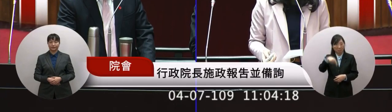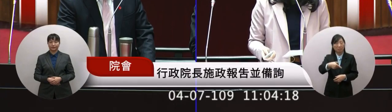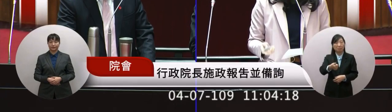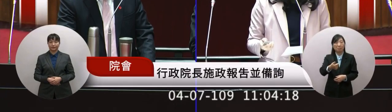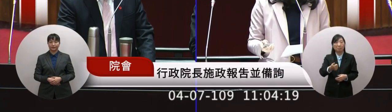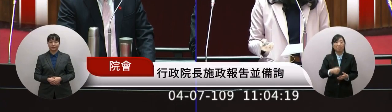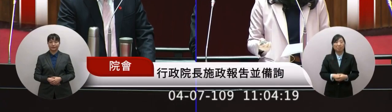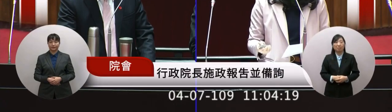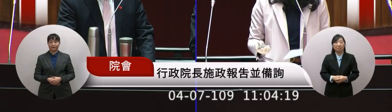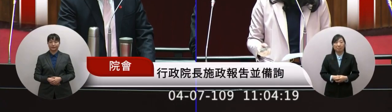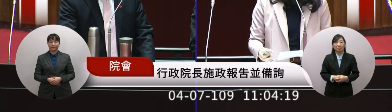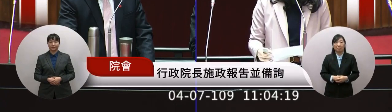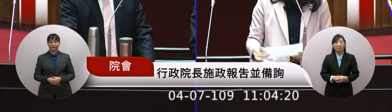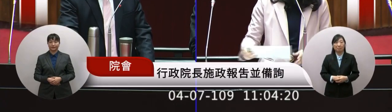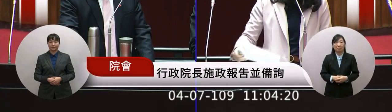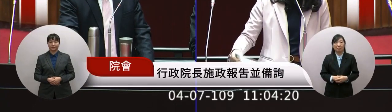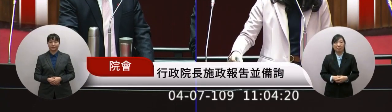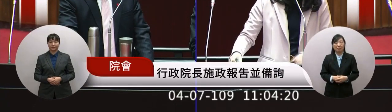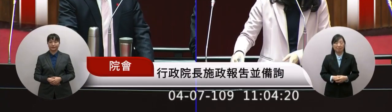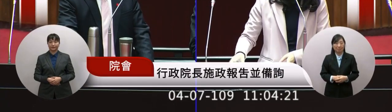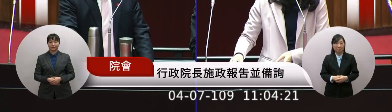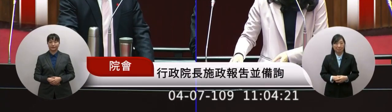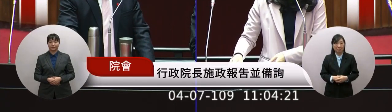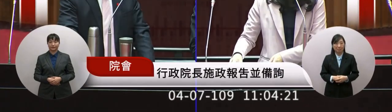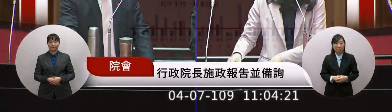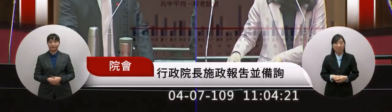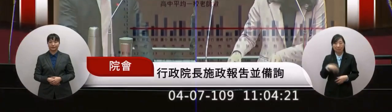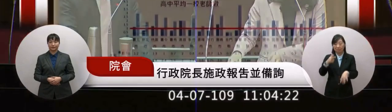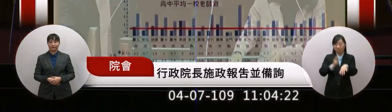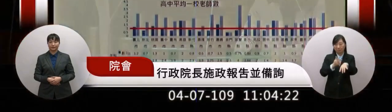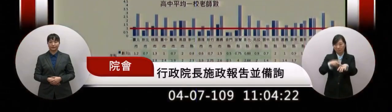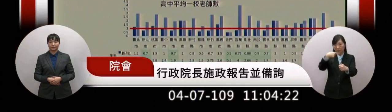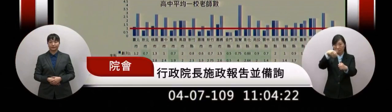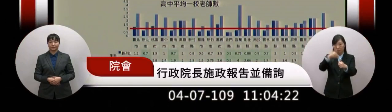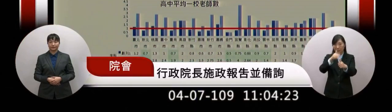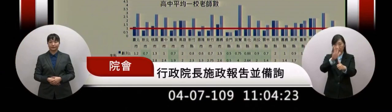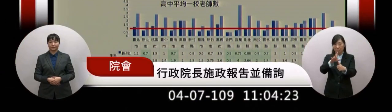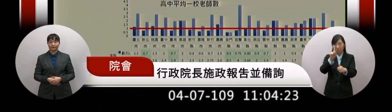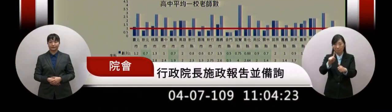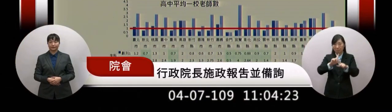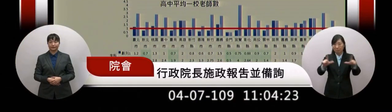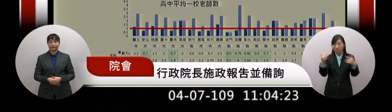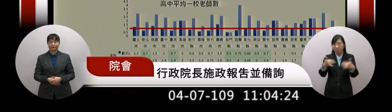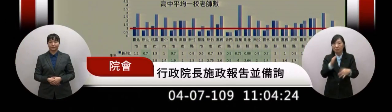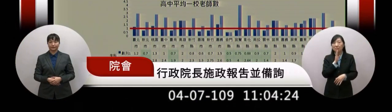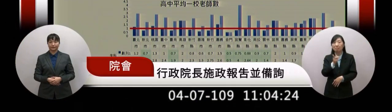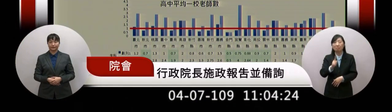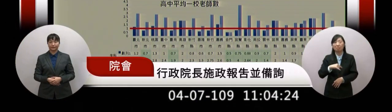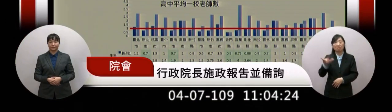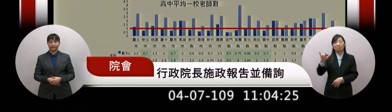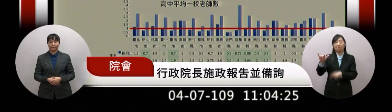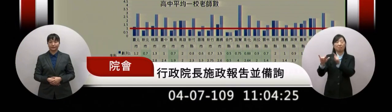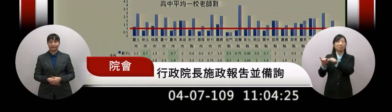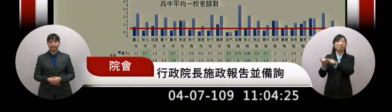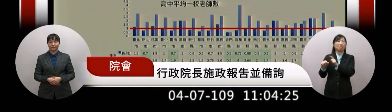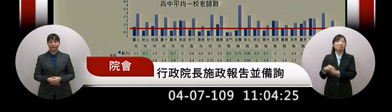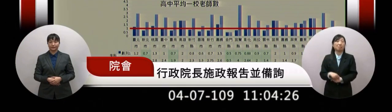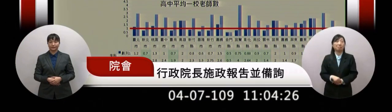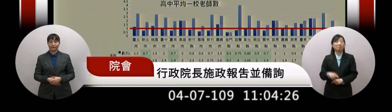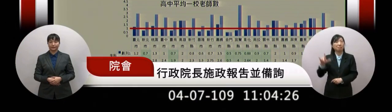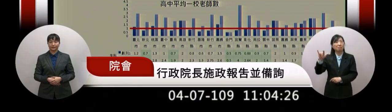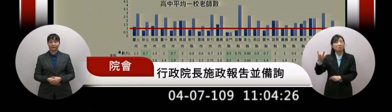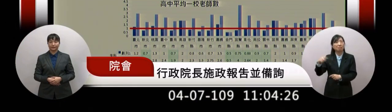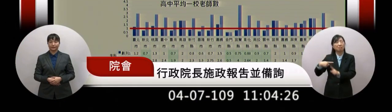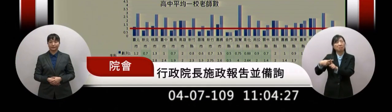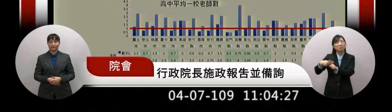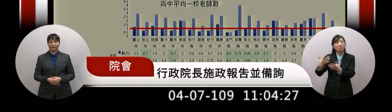机点。好，那当然我们也看到说呢，就是科技教育其实有一个很大的问题是我们的师资哦，师资的质跟量，